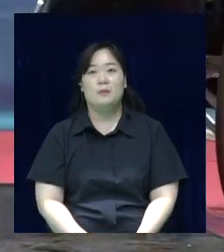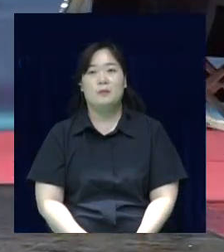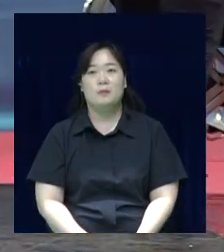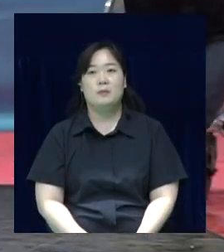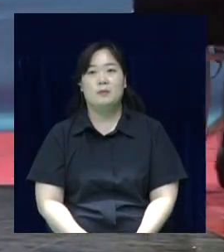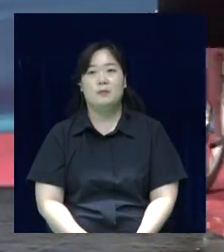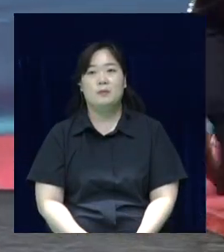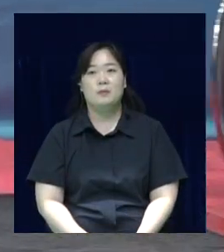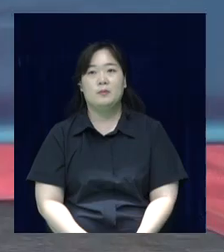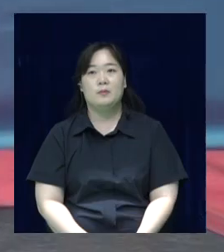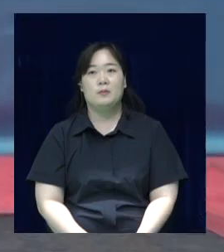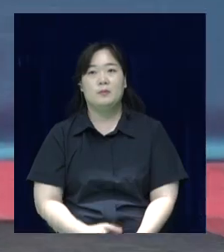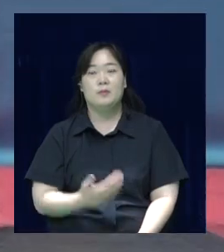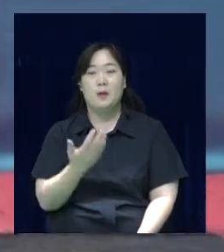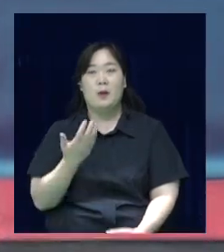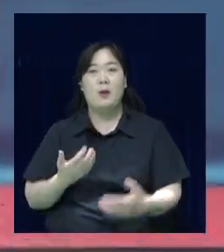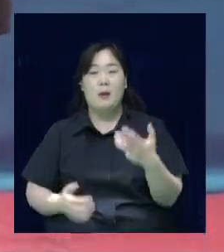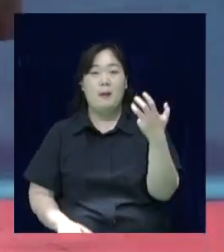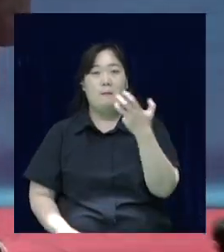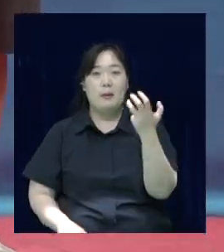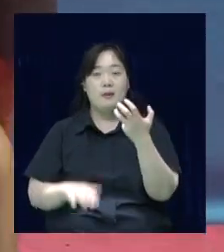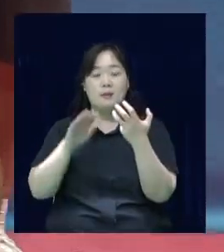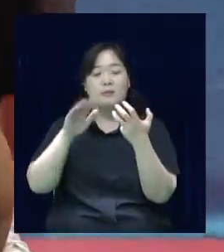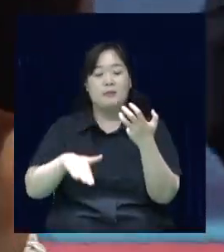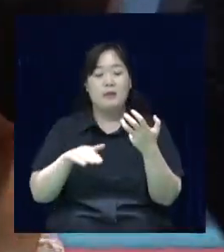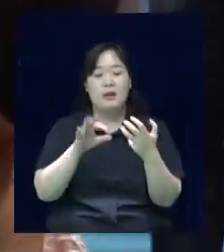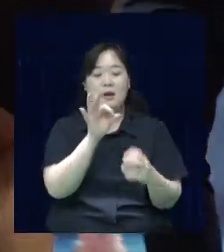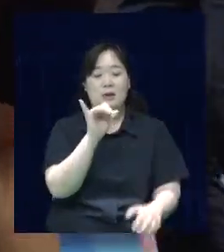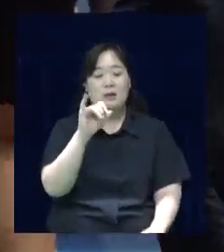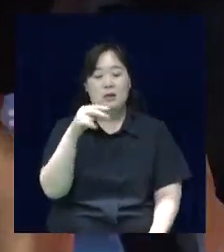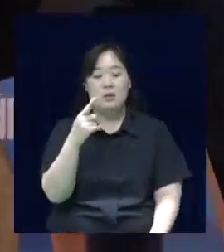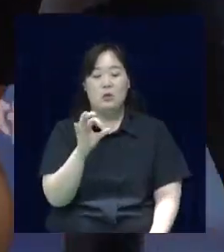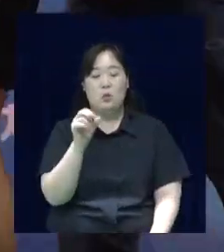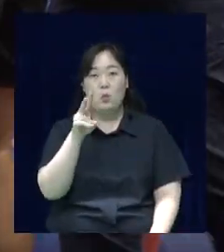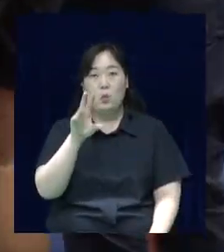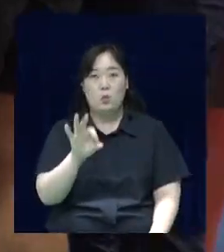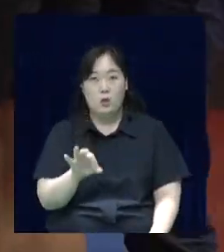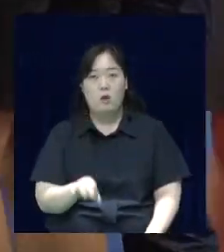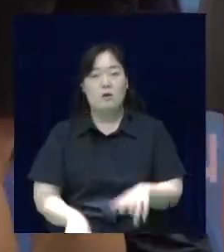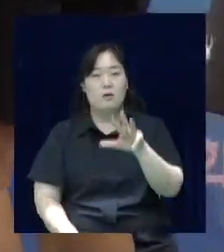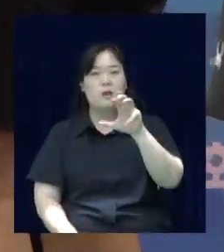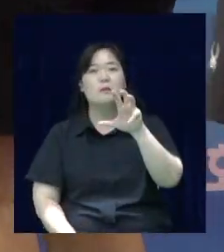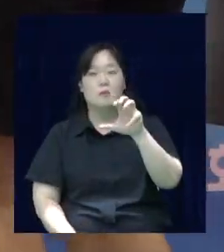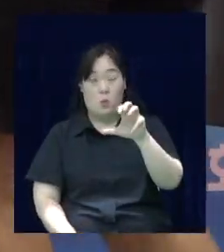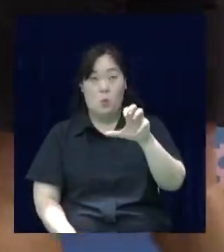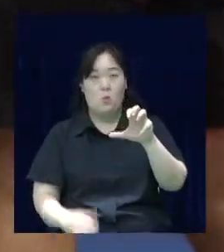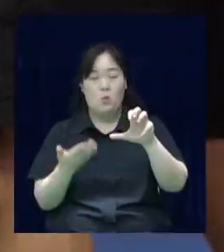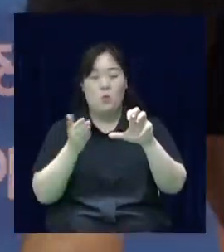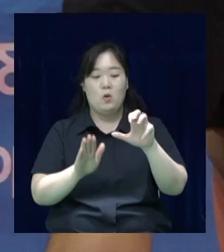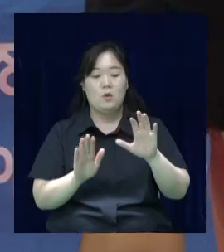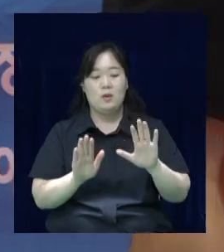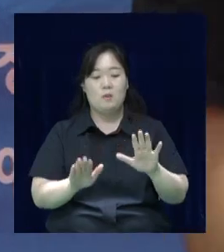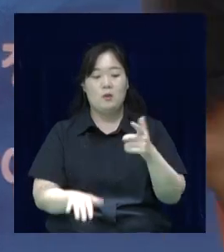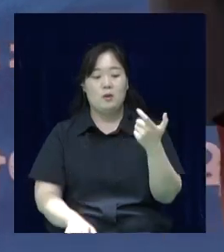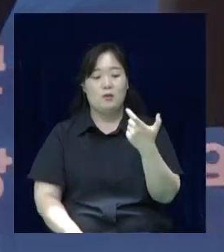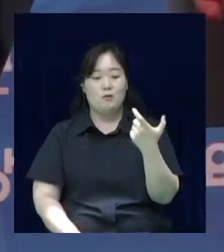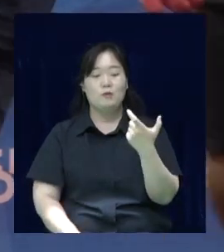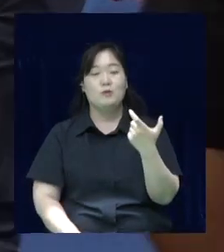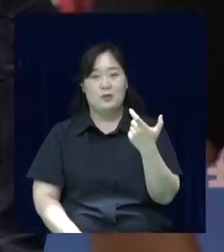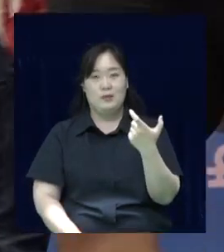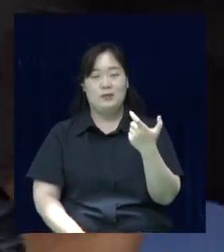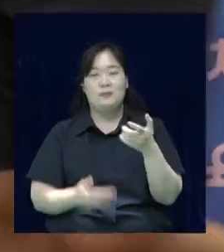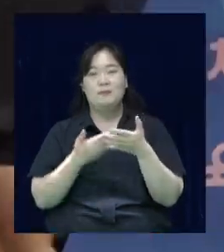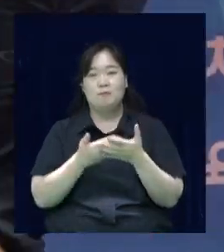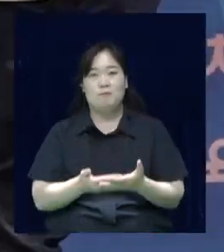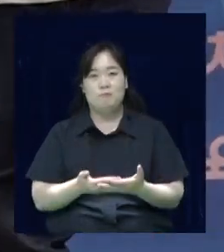자, 앞서 80kg 이하 체급 이동명 선수는 35kg을 선고를 했었는데 네. 박영수 선수는